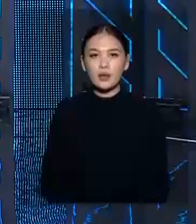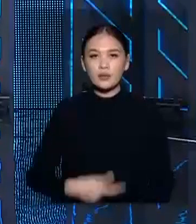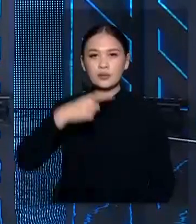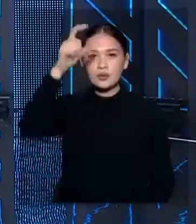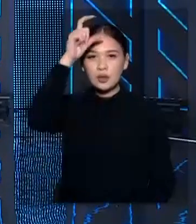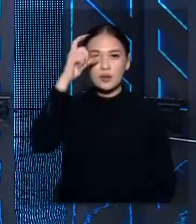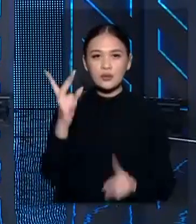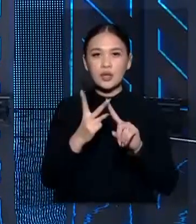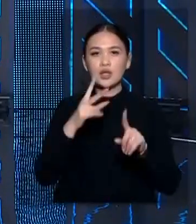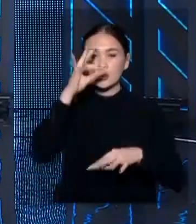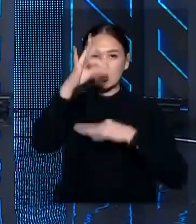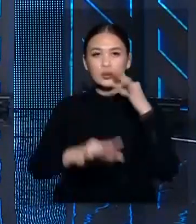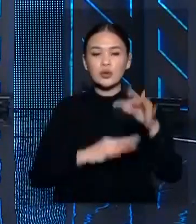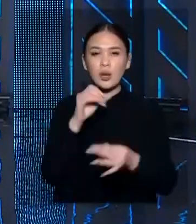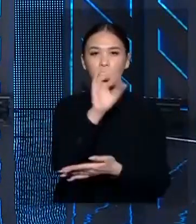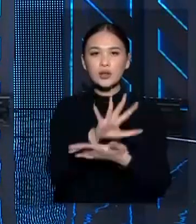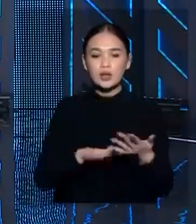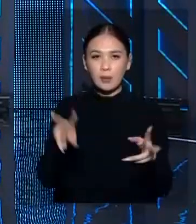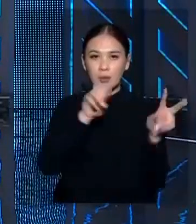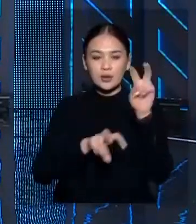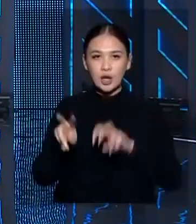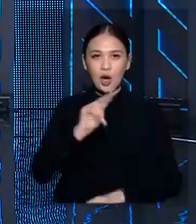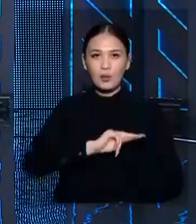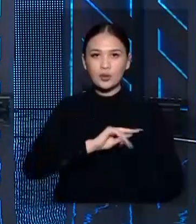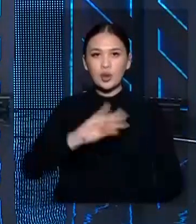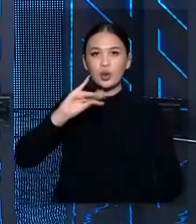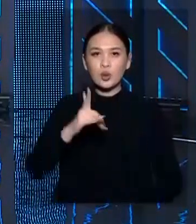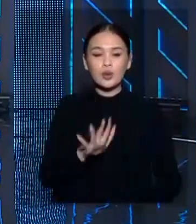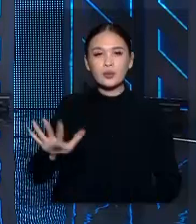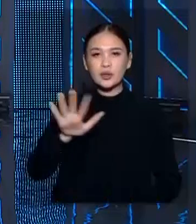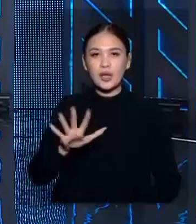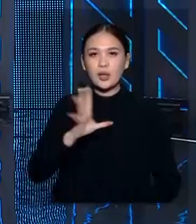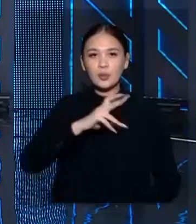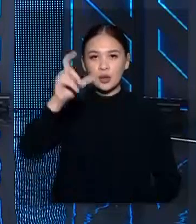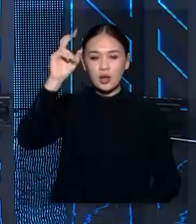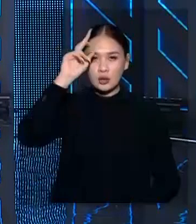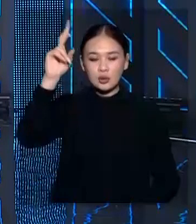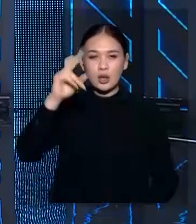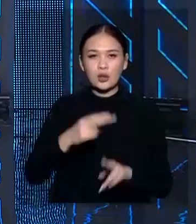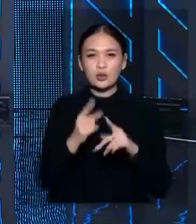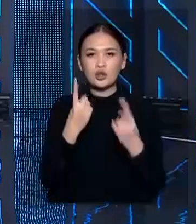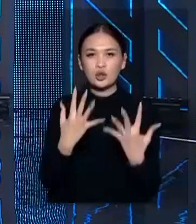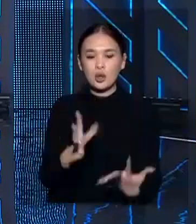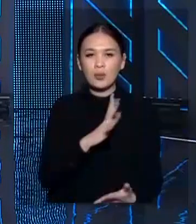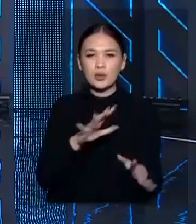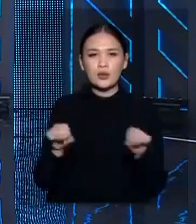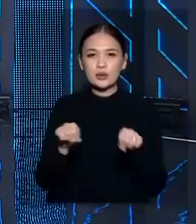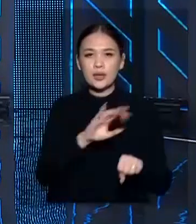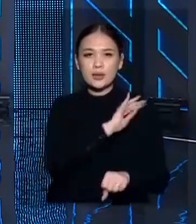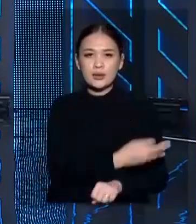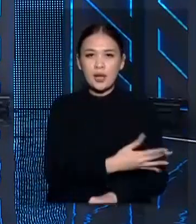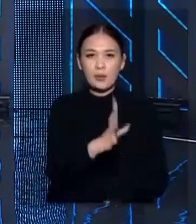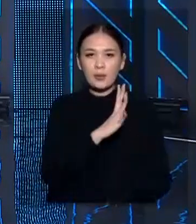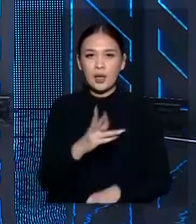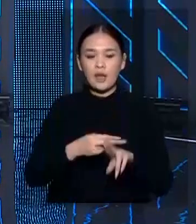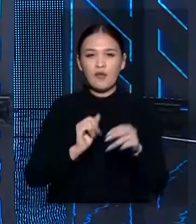в Турции вторые сутки продолжаются поисковые работы напомню на юго-востоке страны произошли сразу несколько мощных землетрясений объявлен